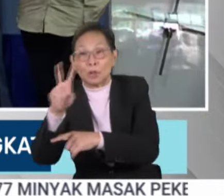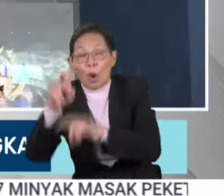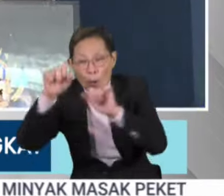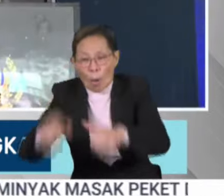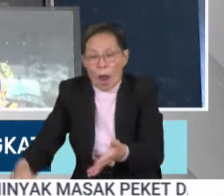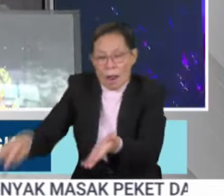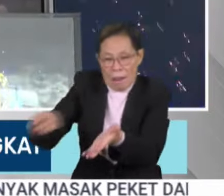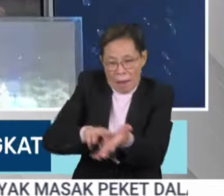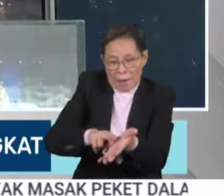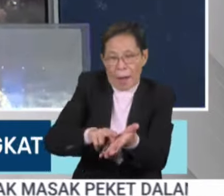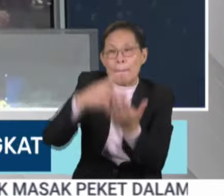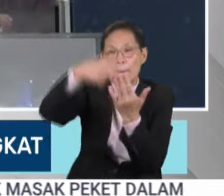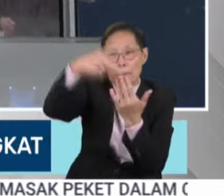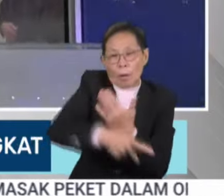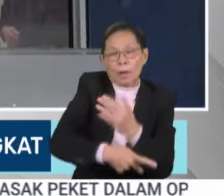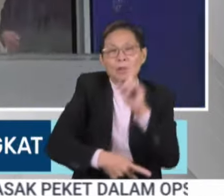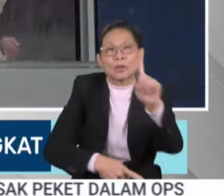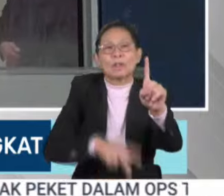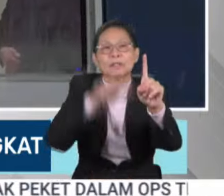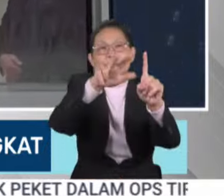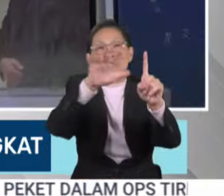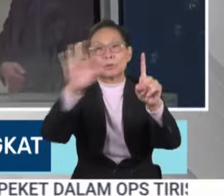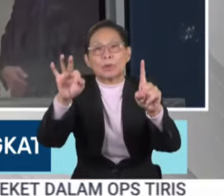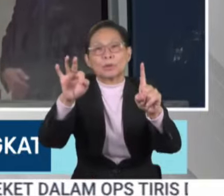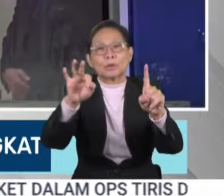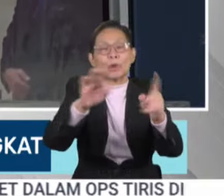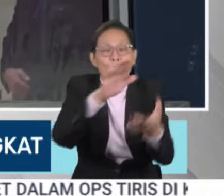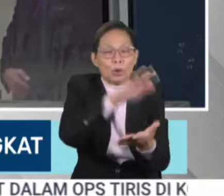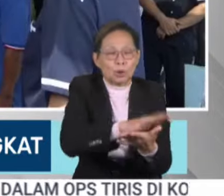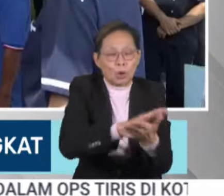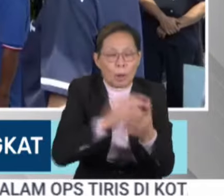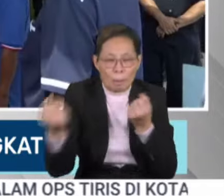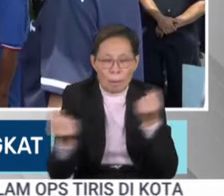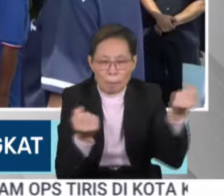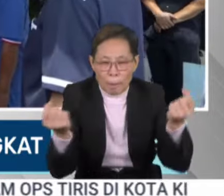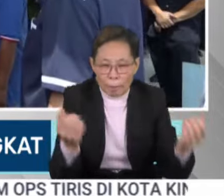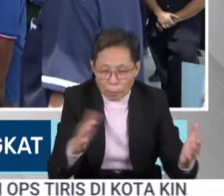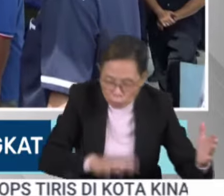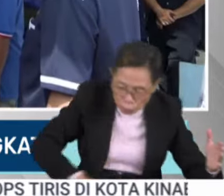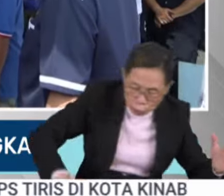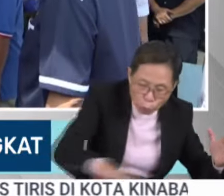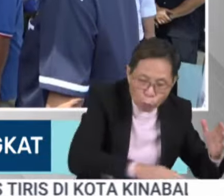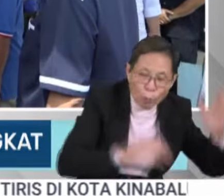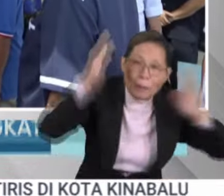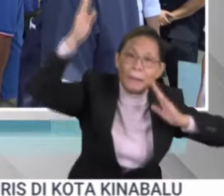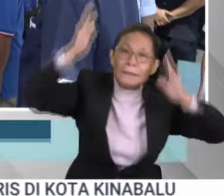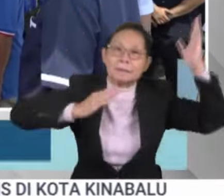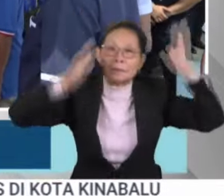mendaftar ke program itu di 139 institut memandu di seluruh negara.